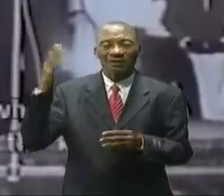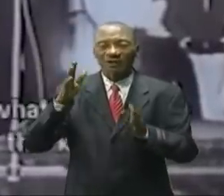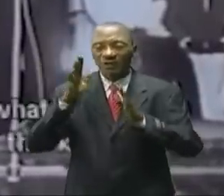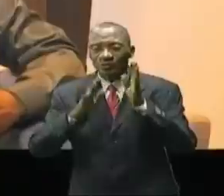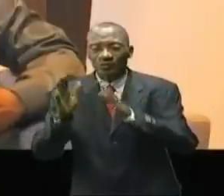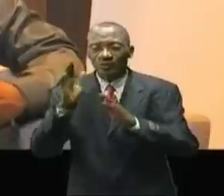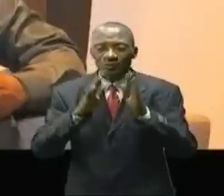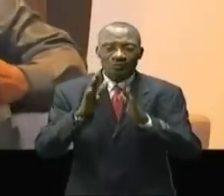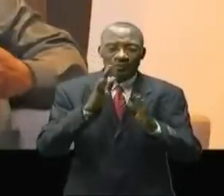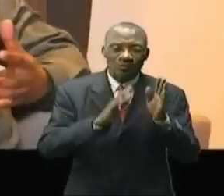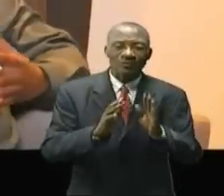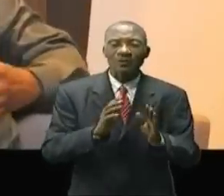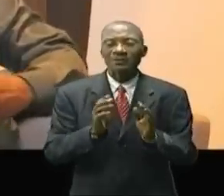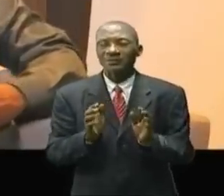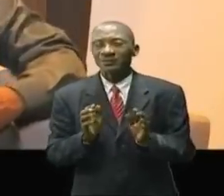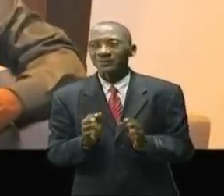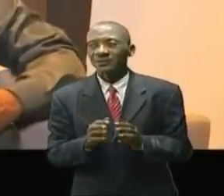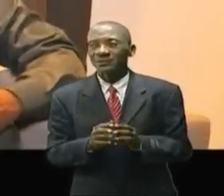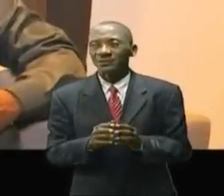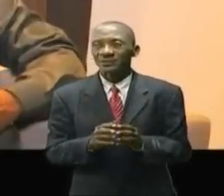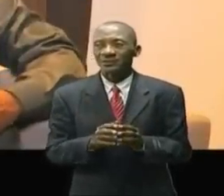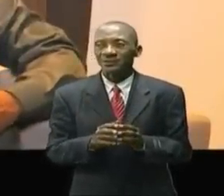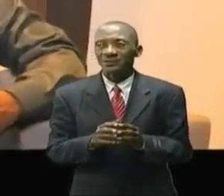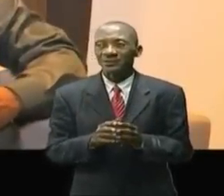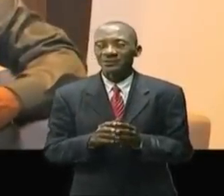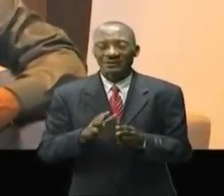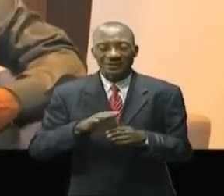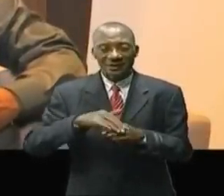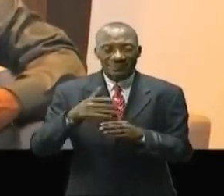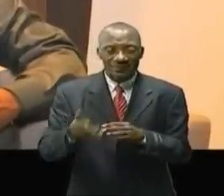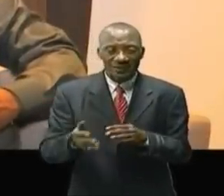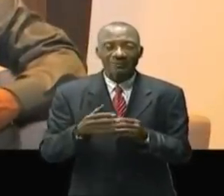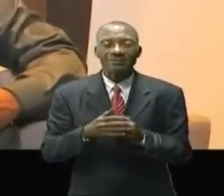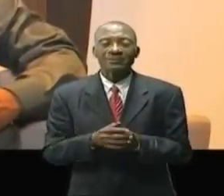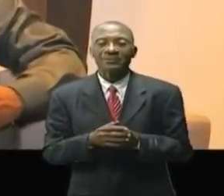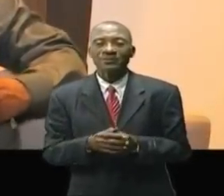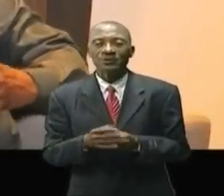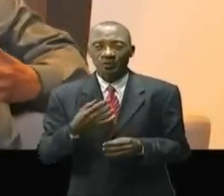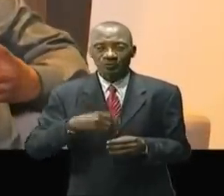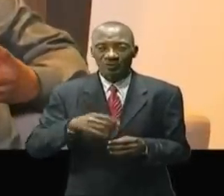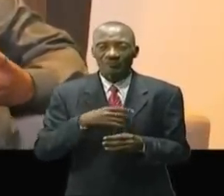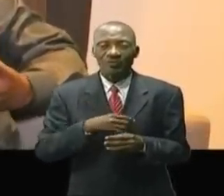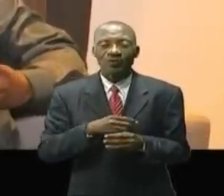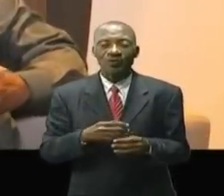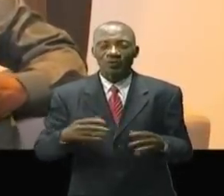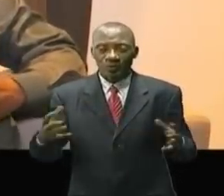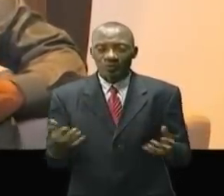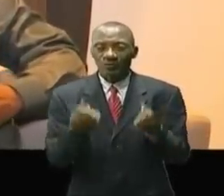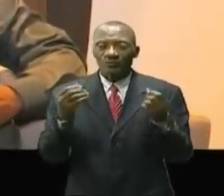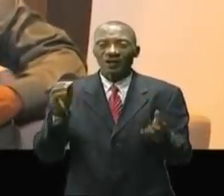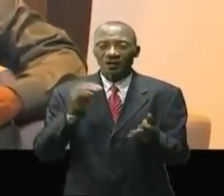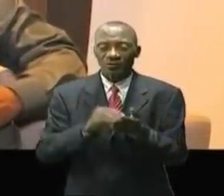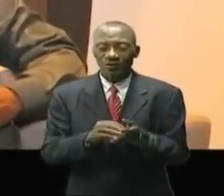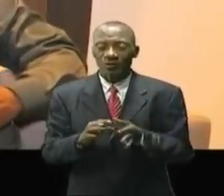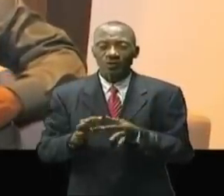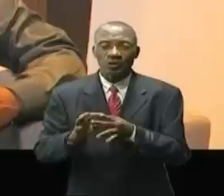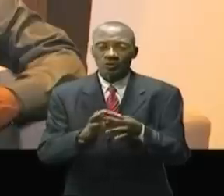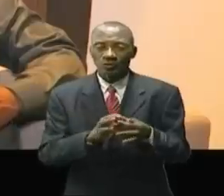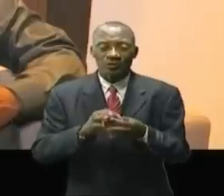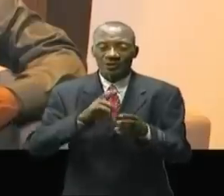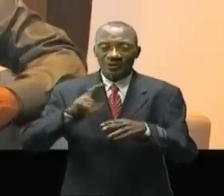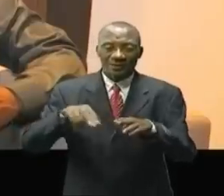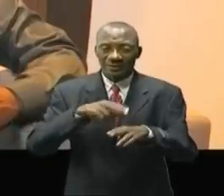combats, de rébellion à répétition, nous osons croire qu'avec cette union